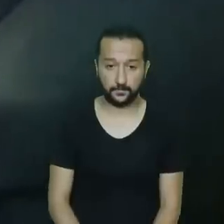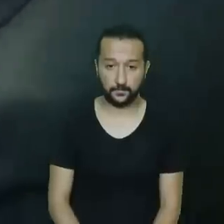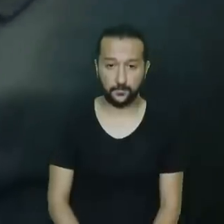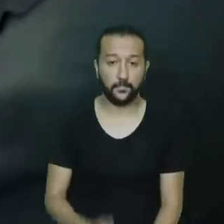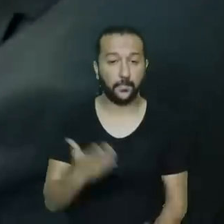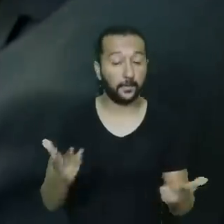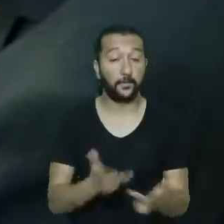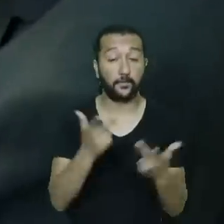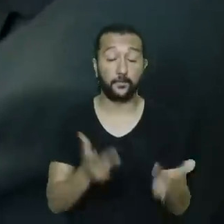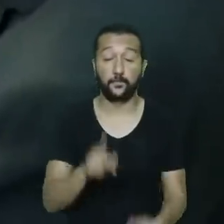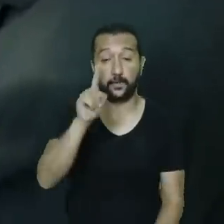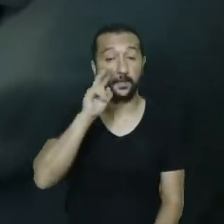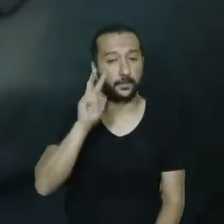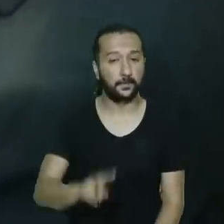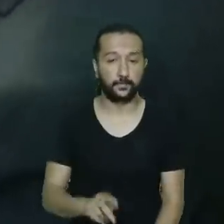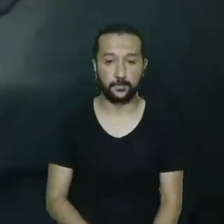Ha? Hem nasıl valla?